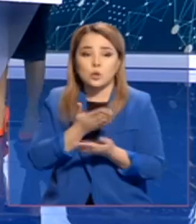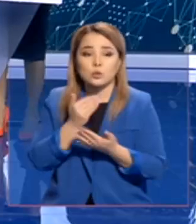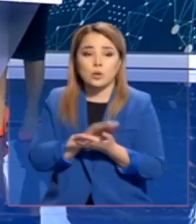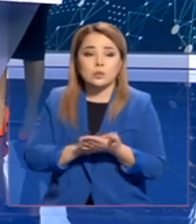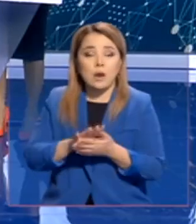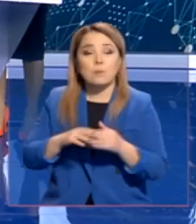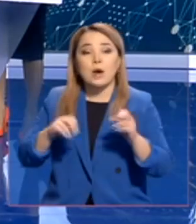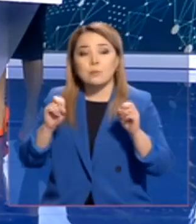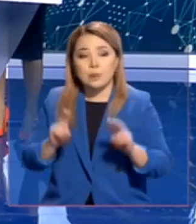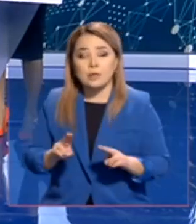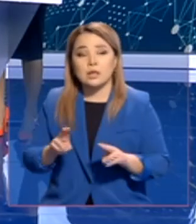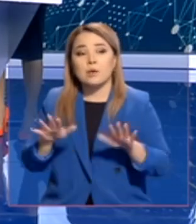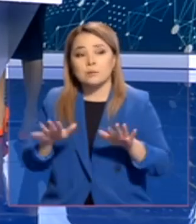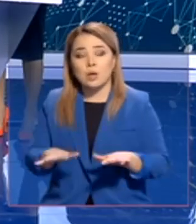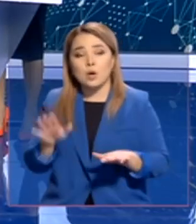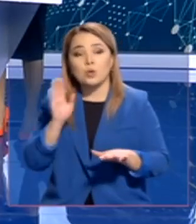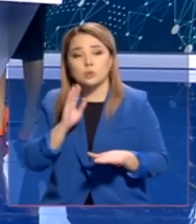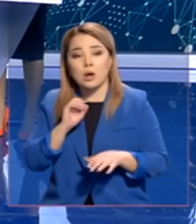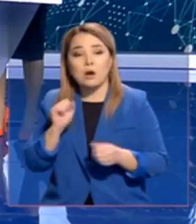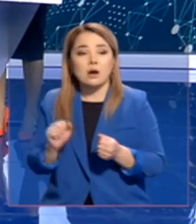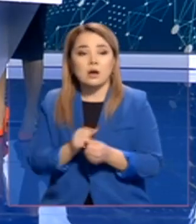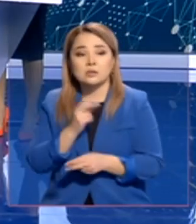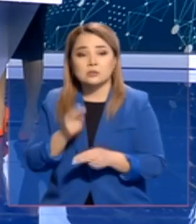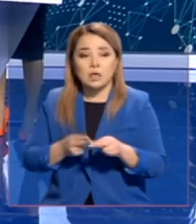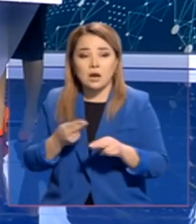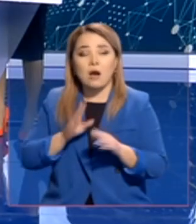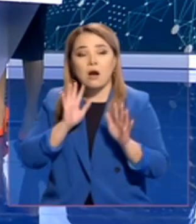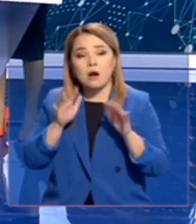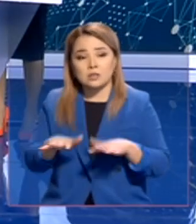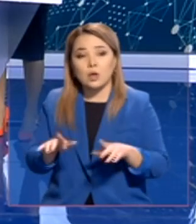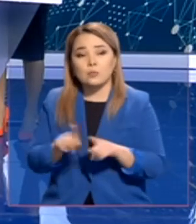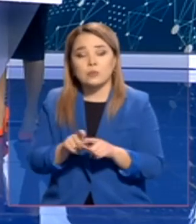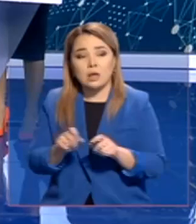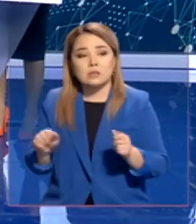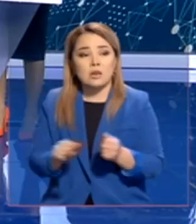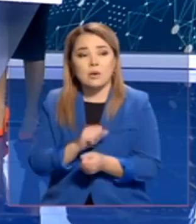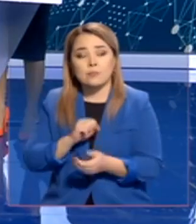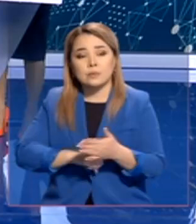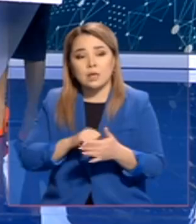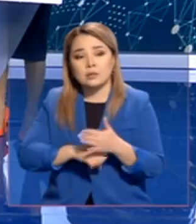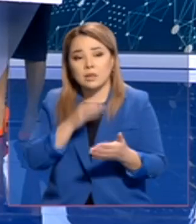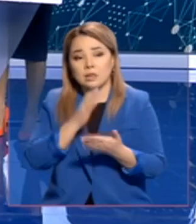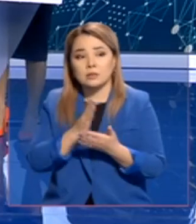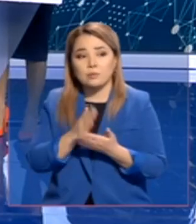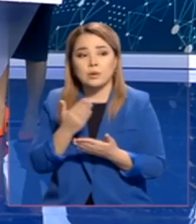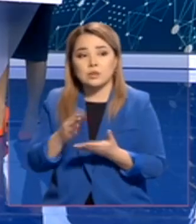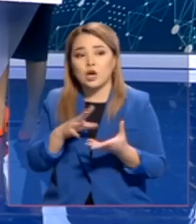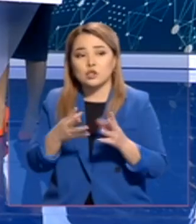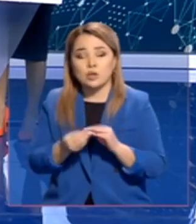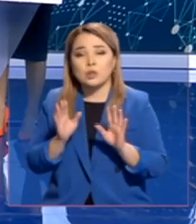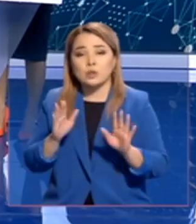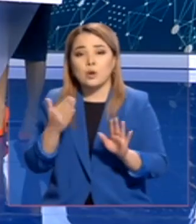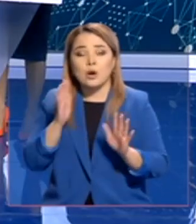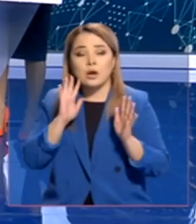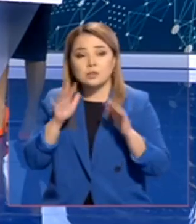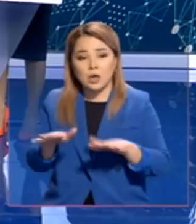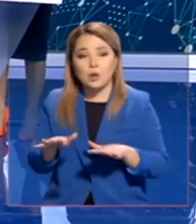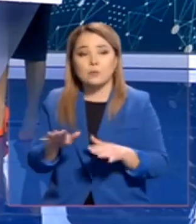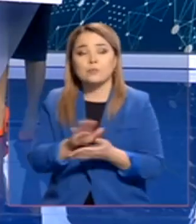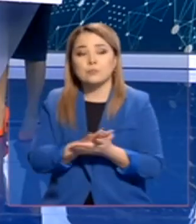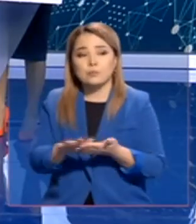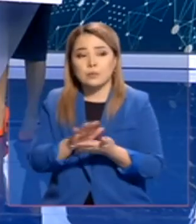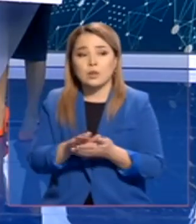жоқ. Мамандар арналардағы судың қатуына Каспий теңізінің тартылуы себеп деп отыр. Жалпы тек теңіз суын